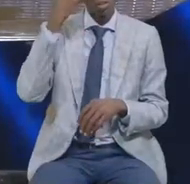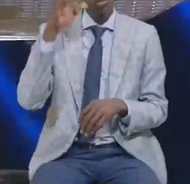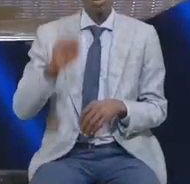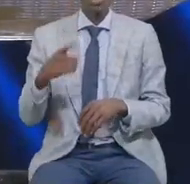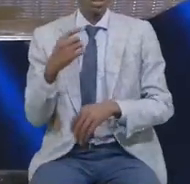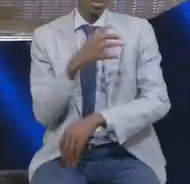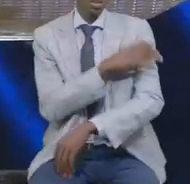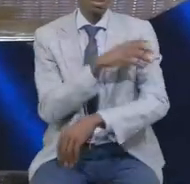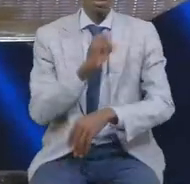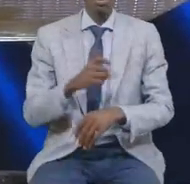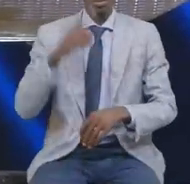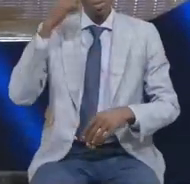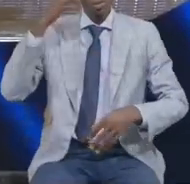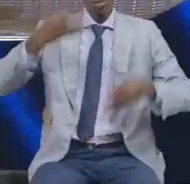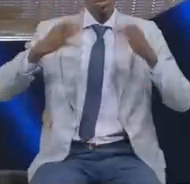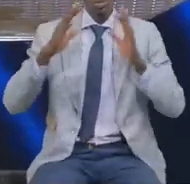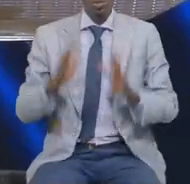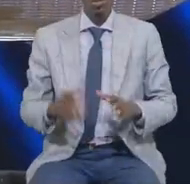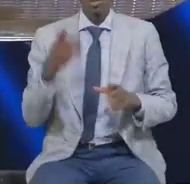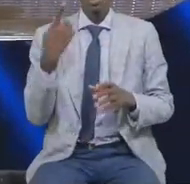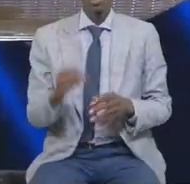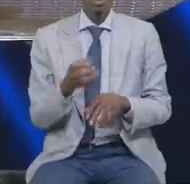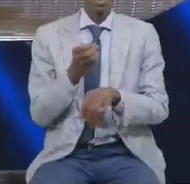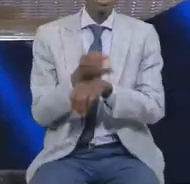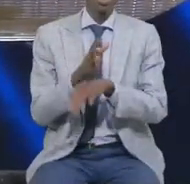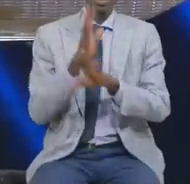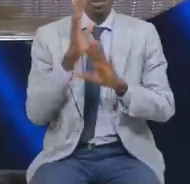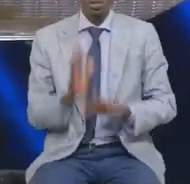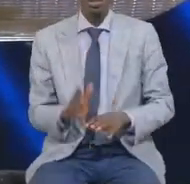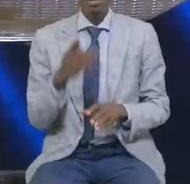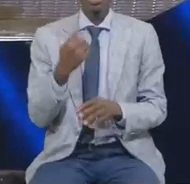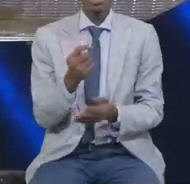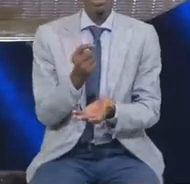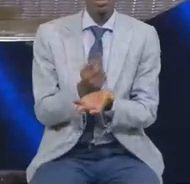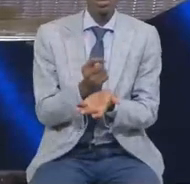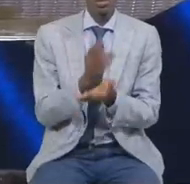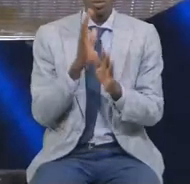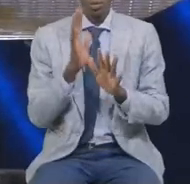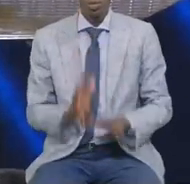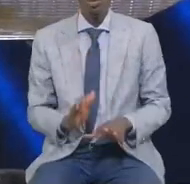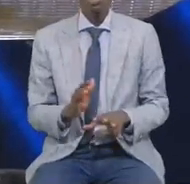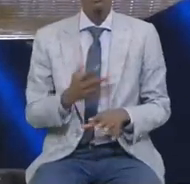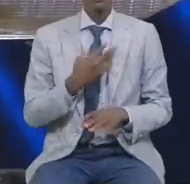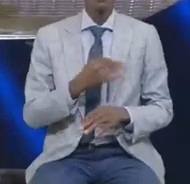juges, les trésoriers, les jurisconsultes,